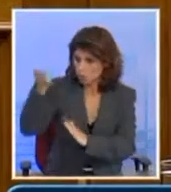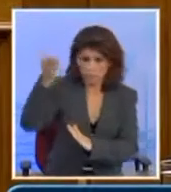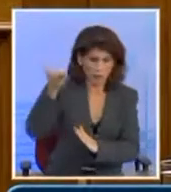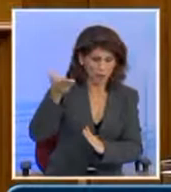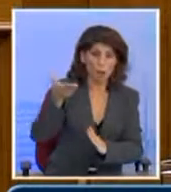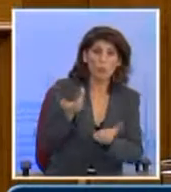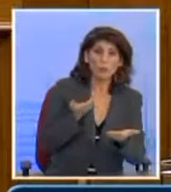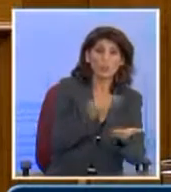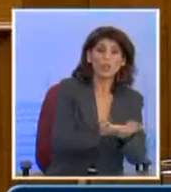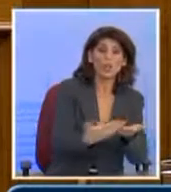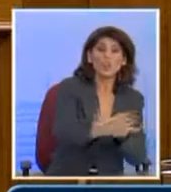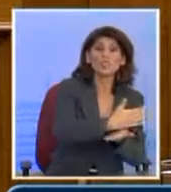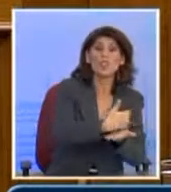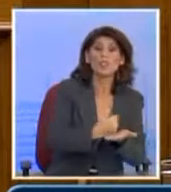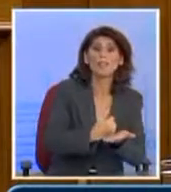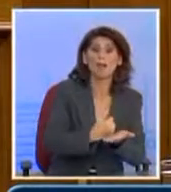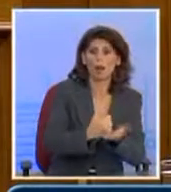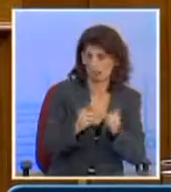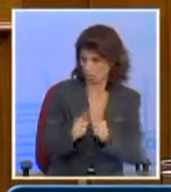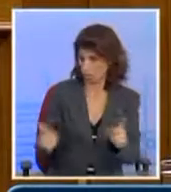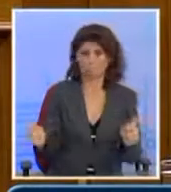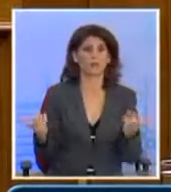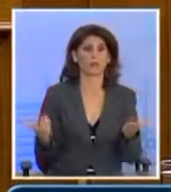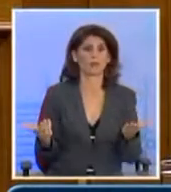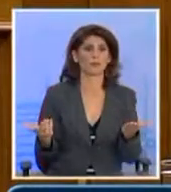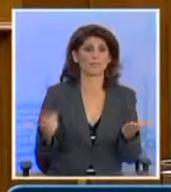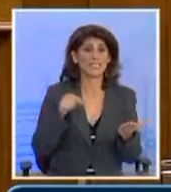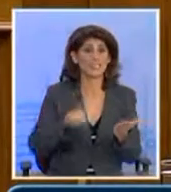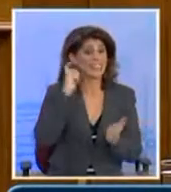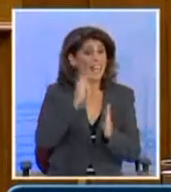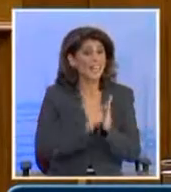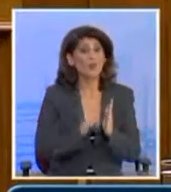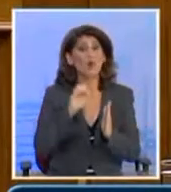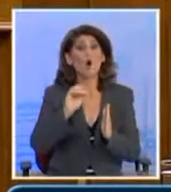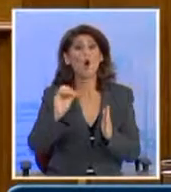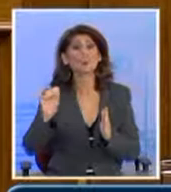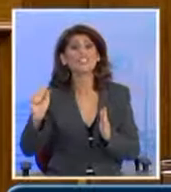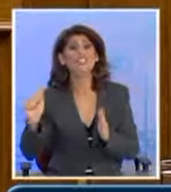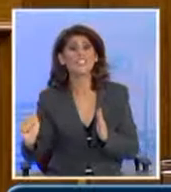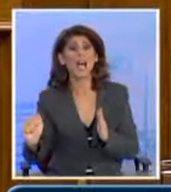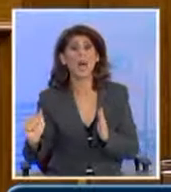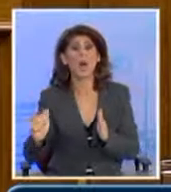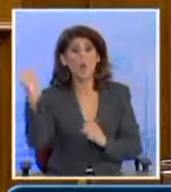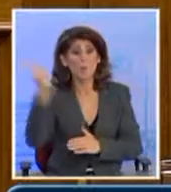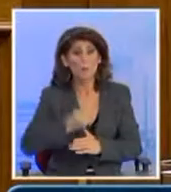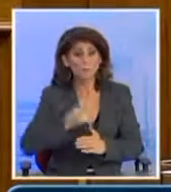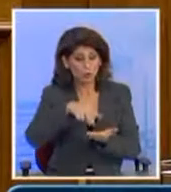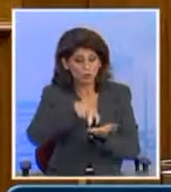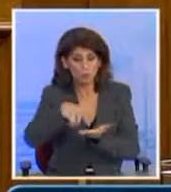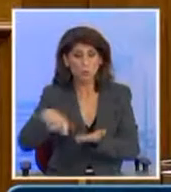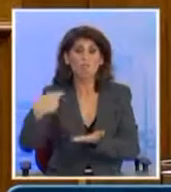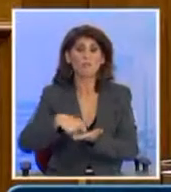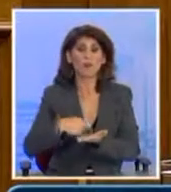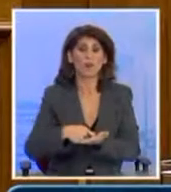δηλωθέντος εισοδήματος. Σύμφωνα δε με την ίδια έκθεση του ΟΣΑ, το ποσοστό εισπραξιμότητας των φόρων